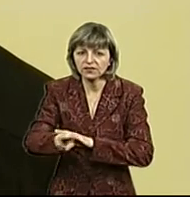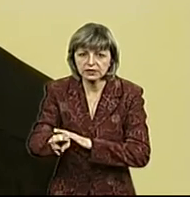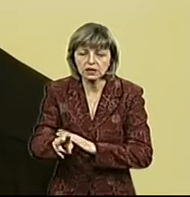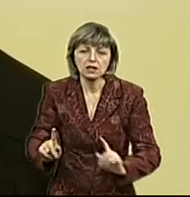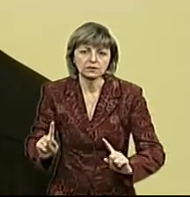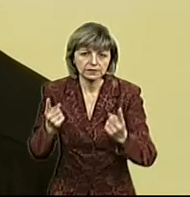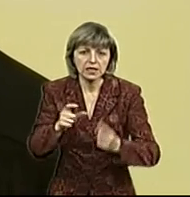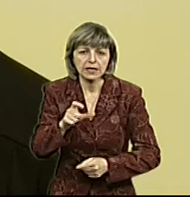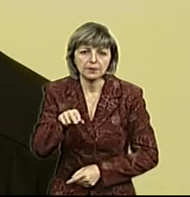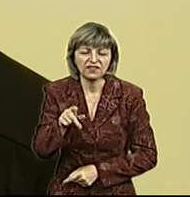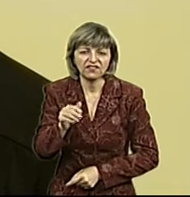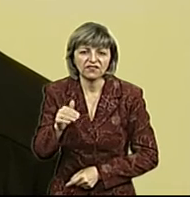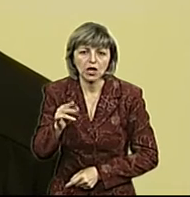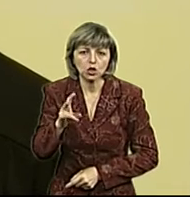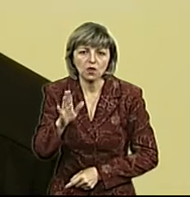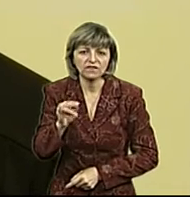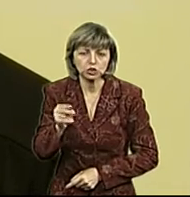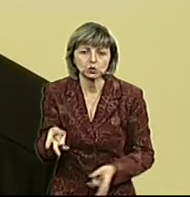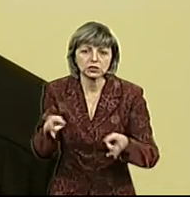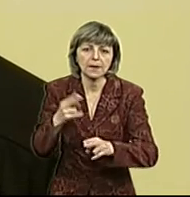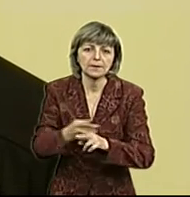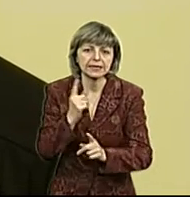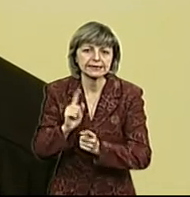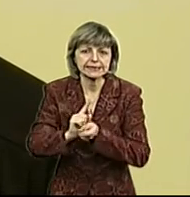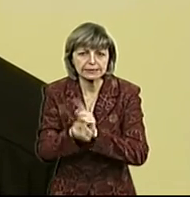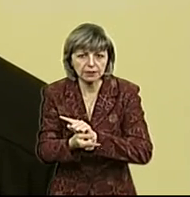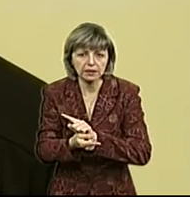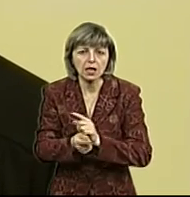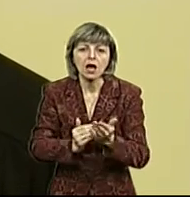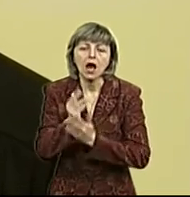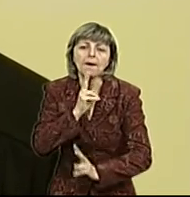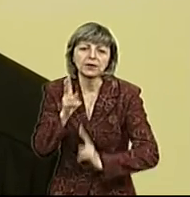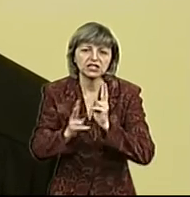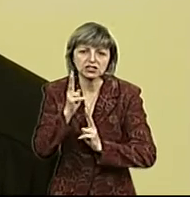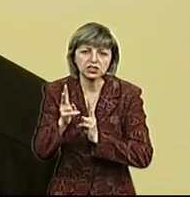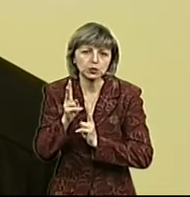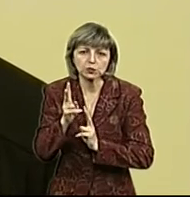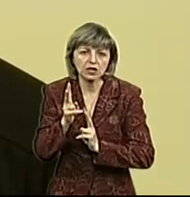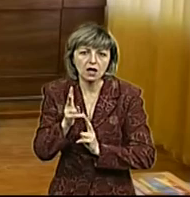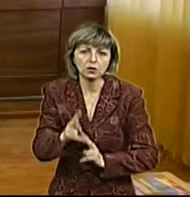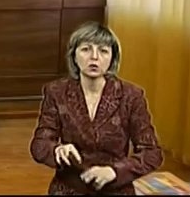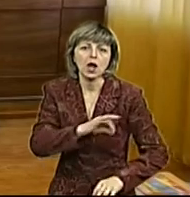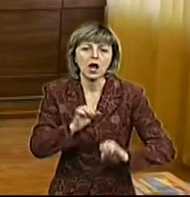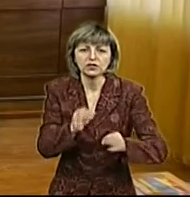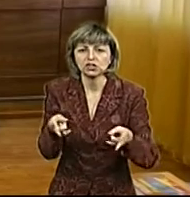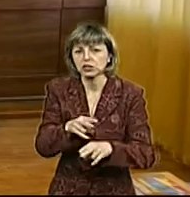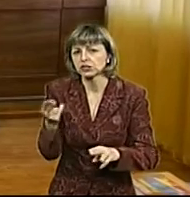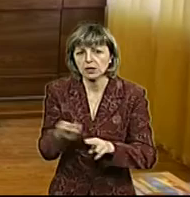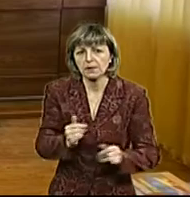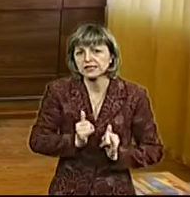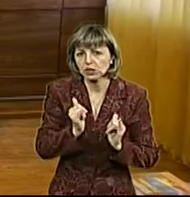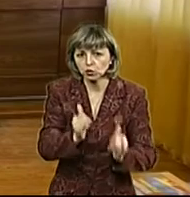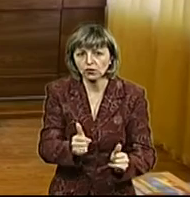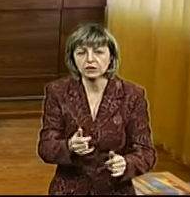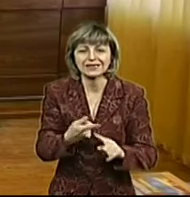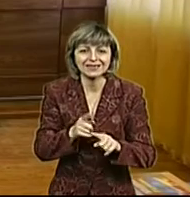обвинуваченому Єпіфановичу Геннадію Святославовичу залишити без змін апеляційну скаргу захисника адвоката Бакаєвича без задоволення. Прийнятий запобіжний